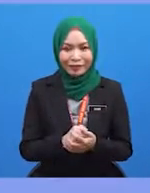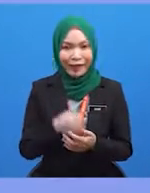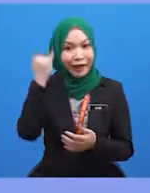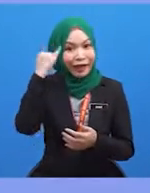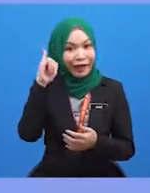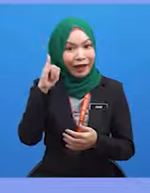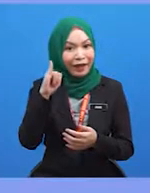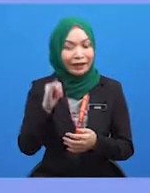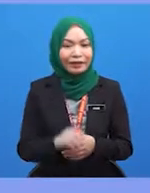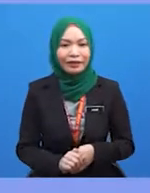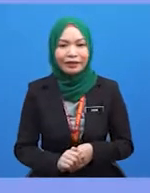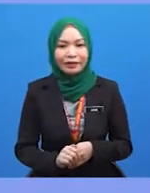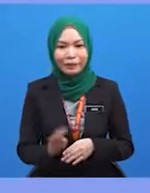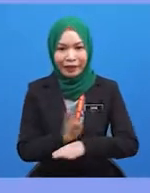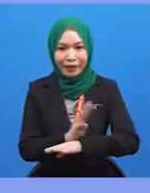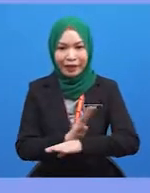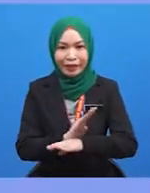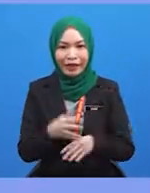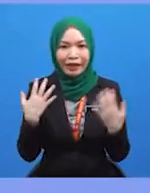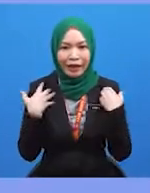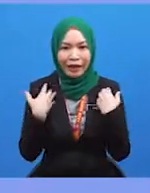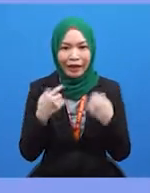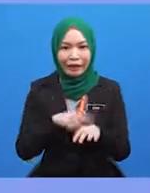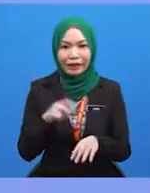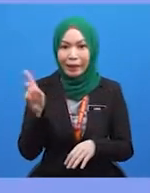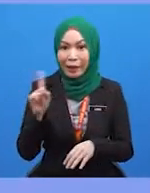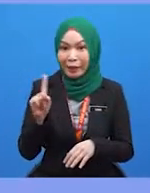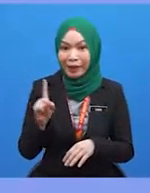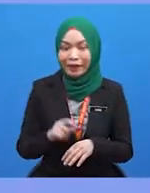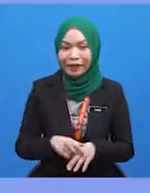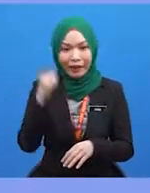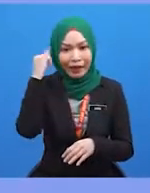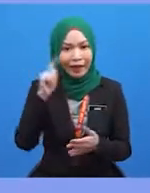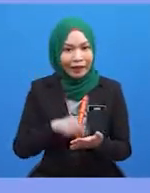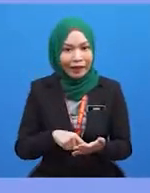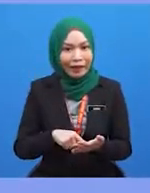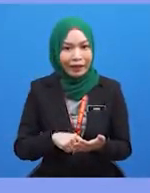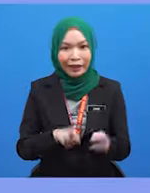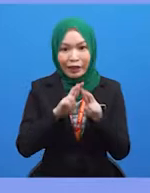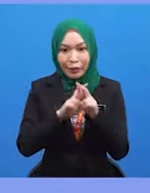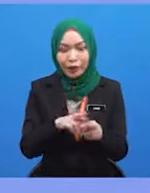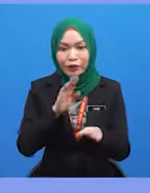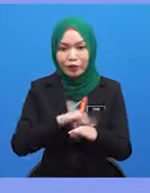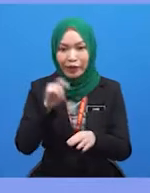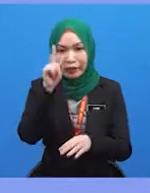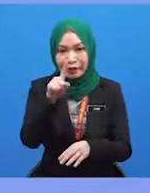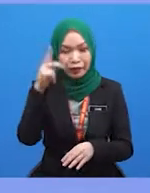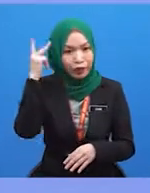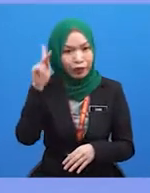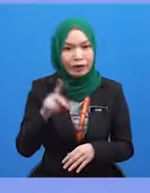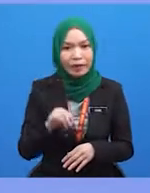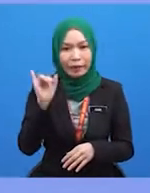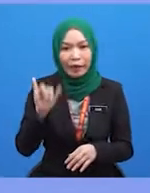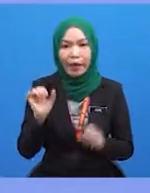Idea perniagaan terdapat di mana-mana. Idea perniagaan merujuk kepada satu konsep yang